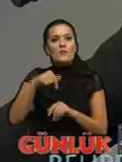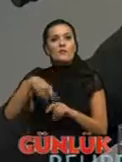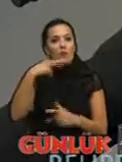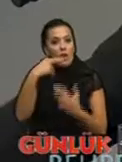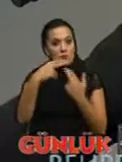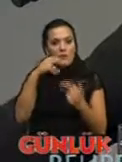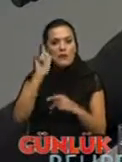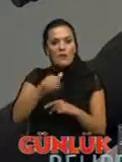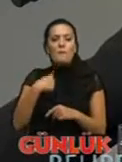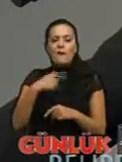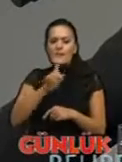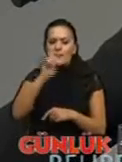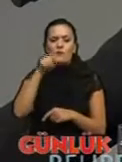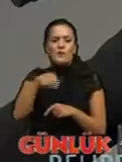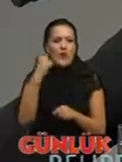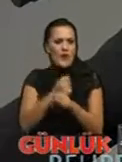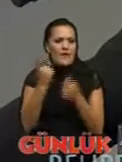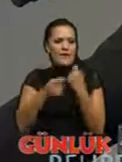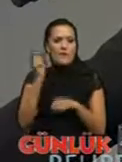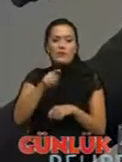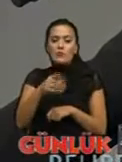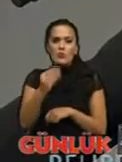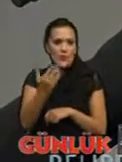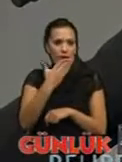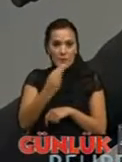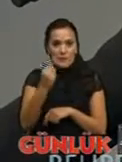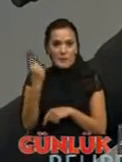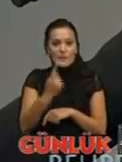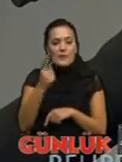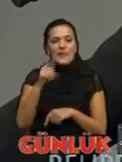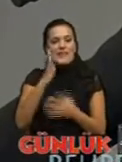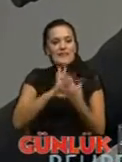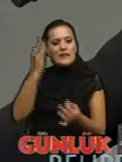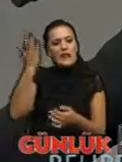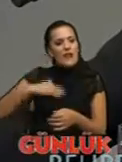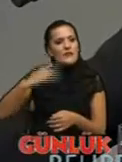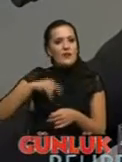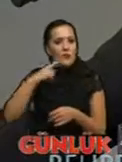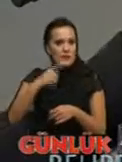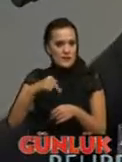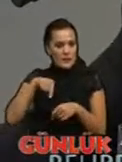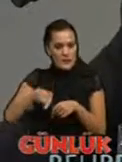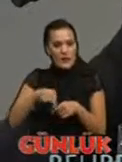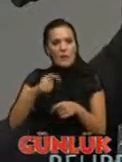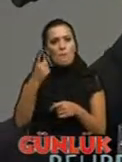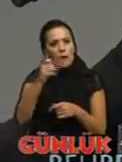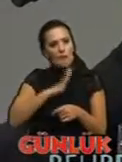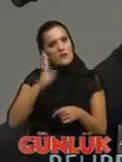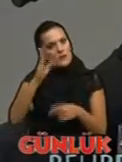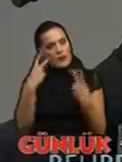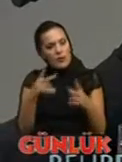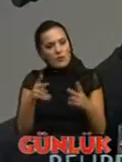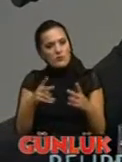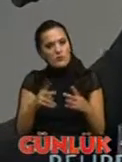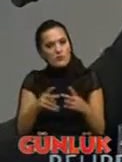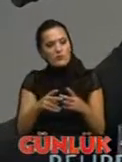lazım. Ben sadece bu görevimi yerine getiriyorum. Bu çok ayıp bir şeydir. İnsanın aşağılanmasıdır. Yani paran varsa